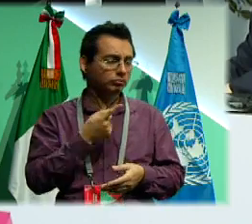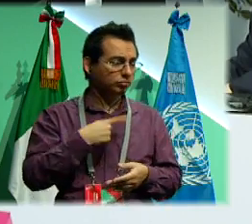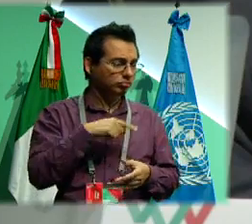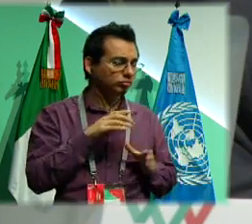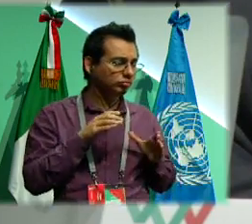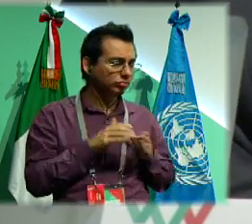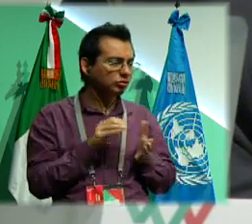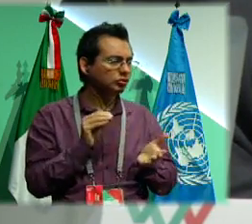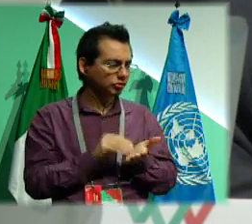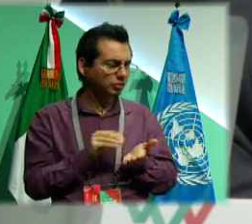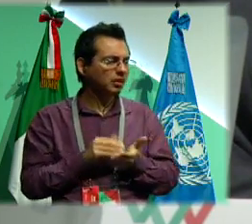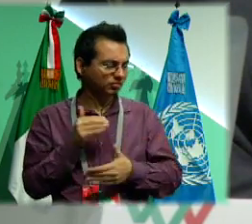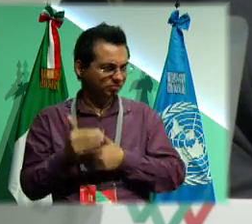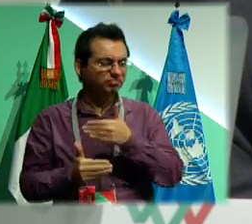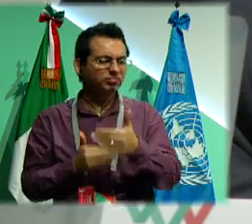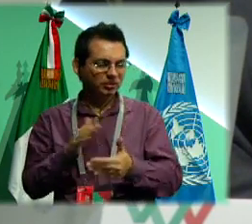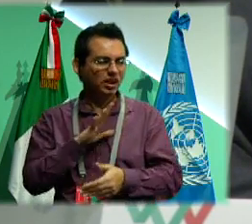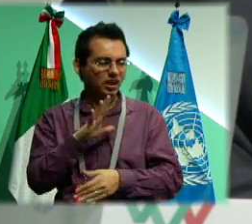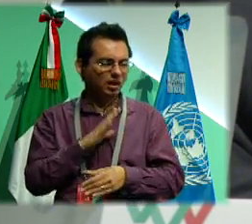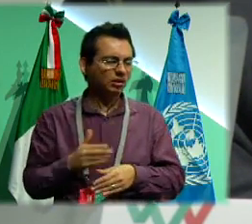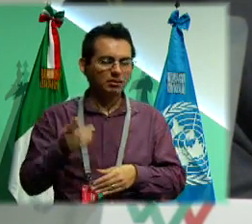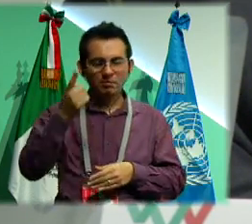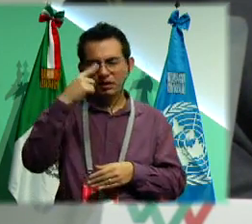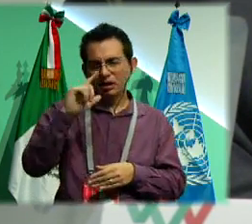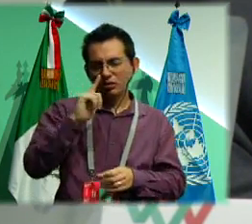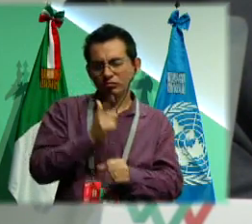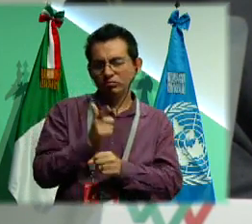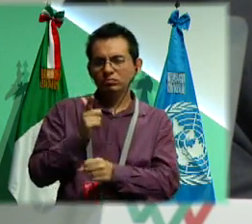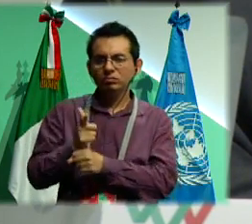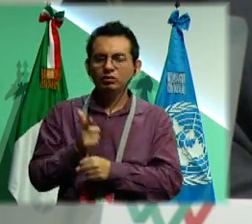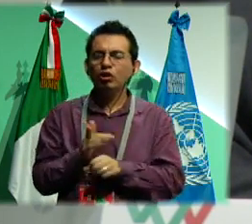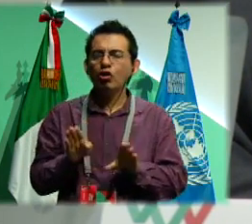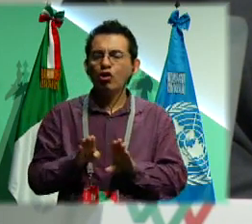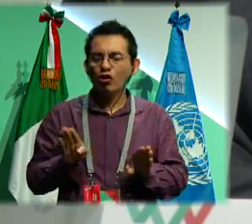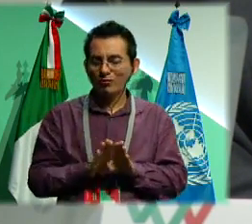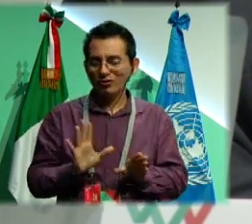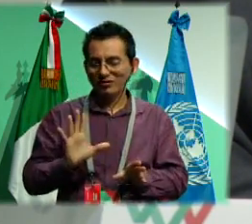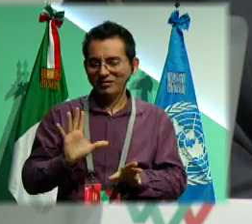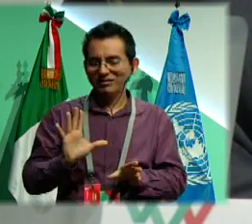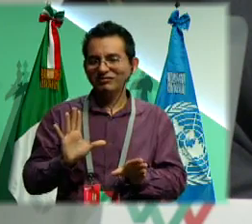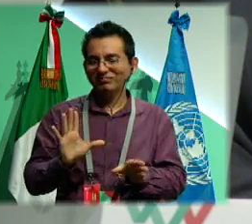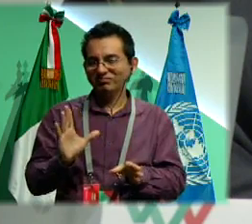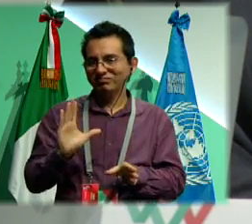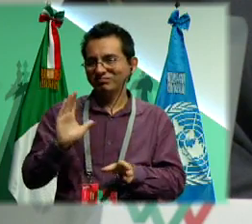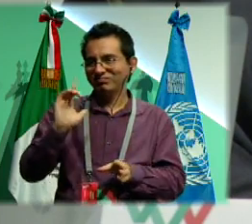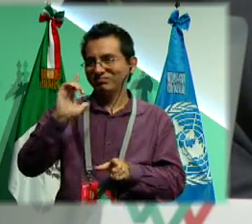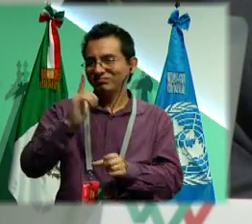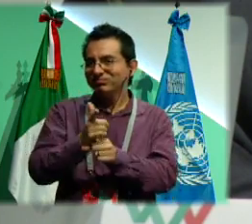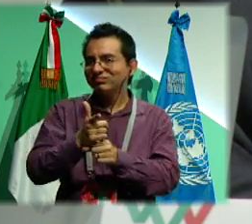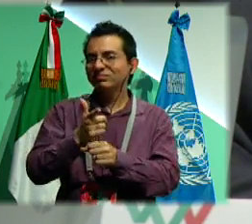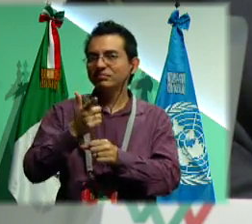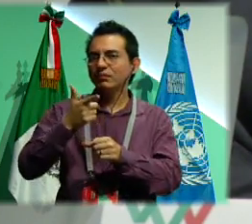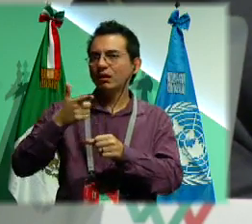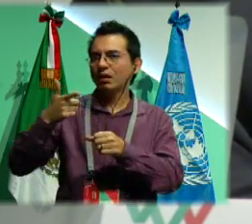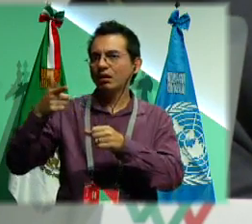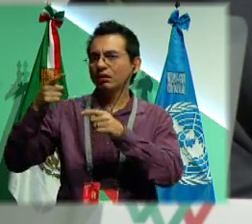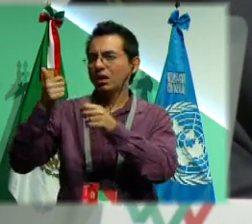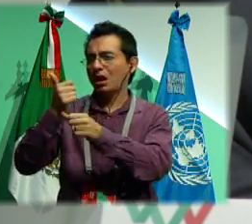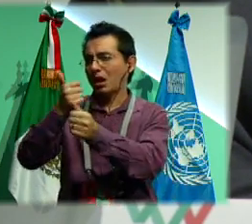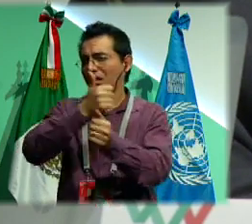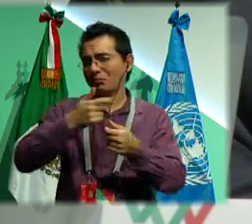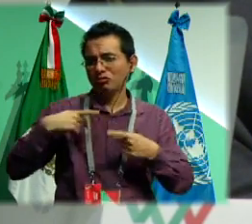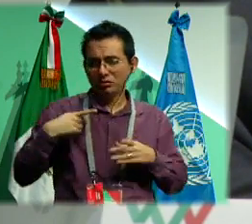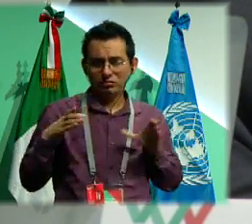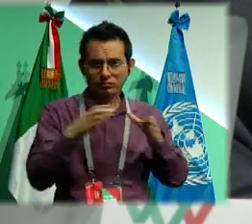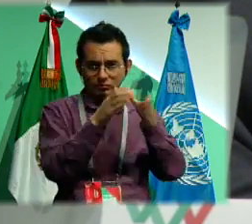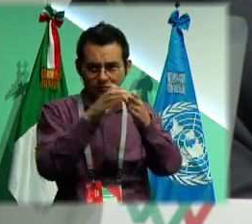là, nous continuons de travailler pour avoir une annexe complète et ambitieuse. Pour ce qui est de la relation avec les